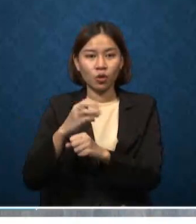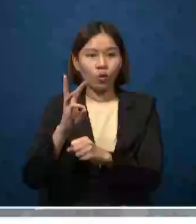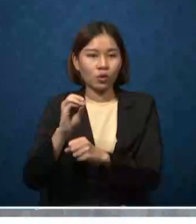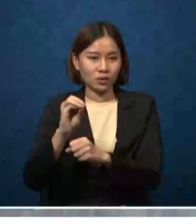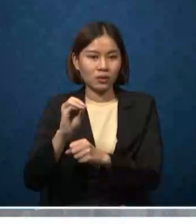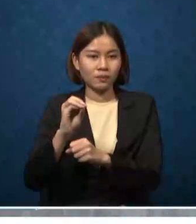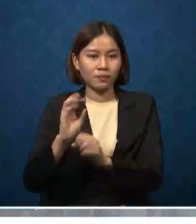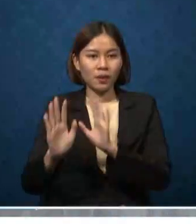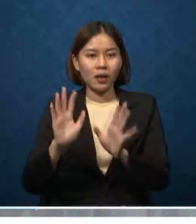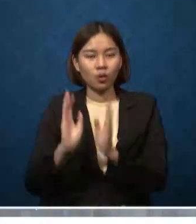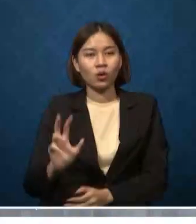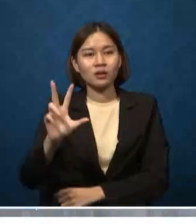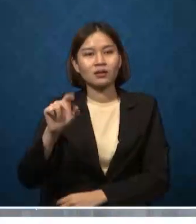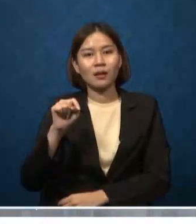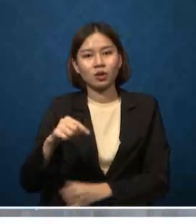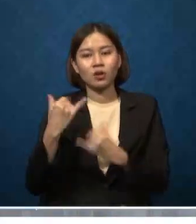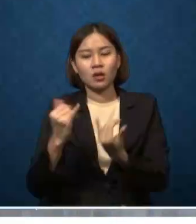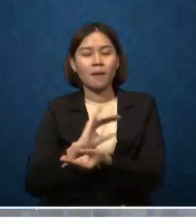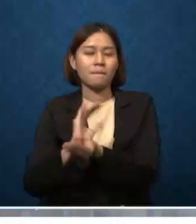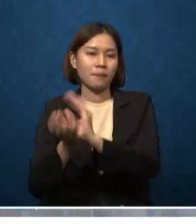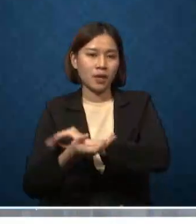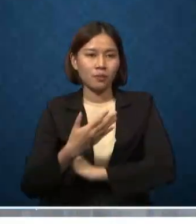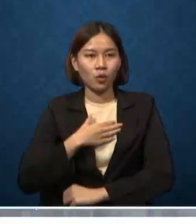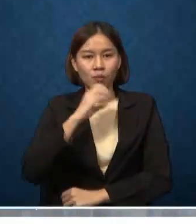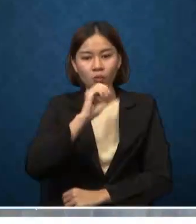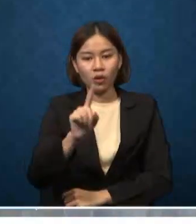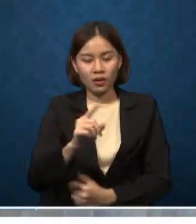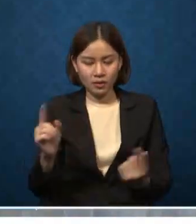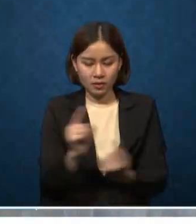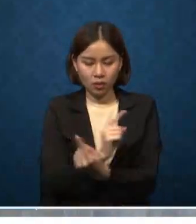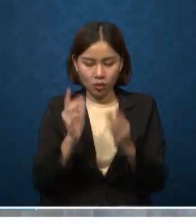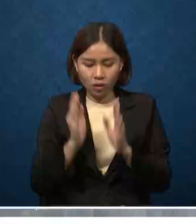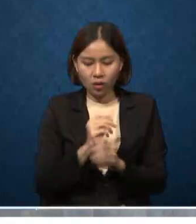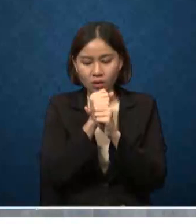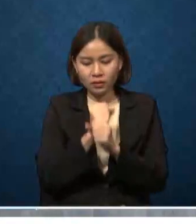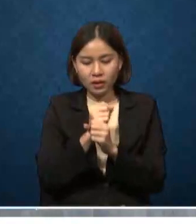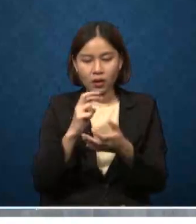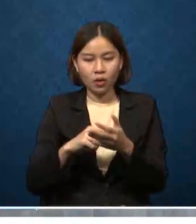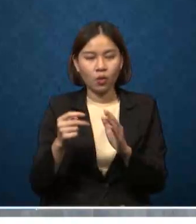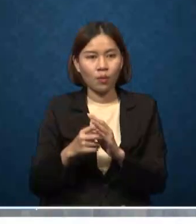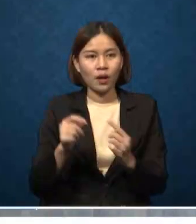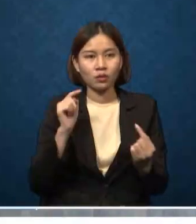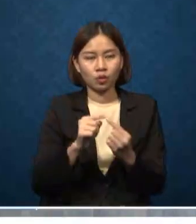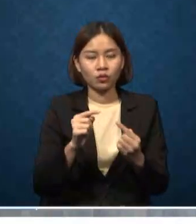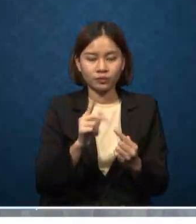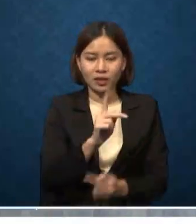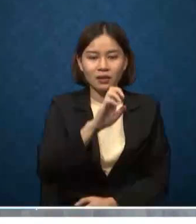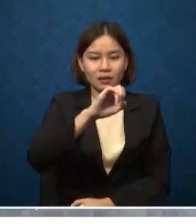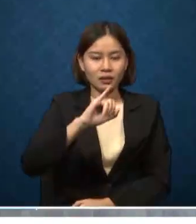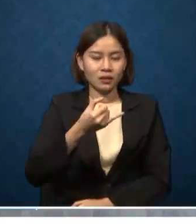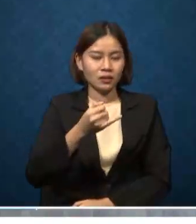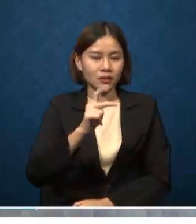คนอาการนี้เปลี่ยนเพราะฉะนั้นผมถึงบอกว่าสังคมสูงวัยไม่ใช่บรมมะตุ้มแต่กิจการผู้สูงอายุ